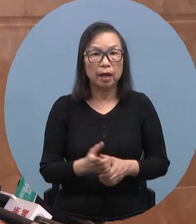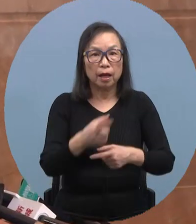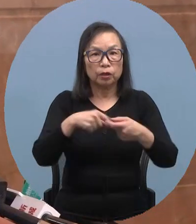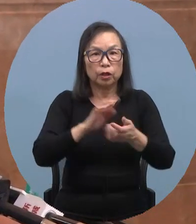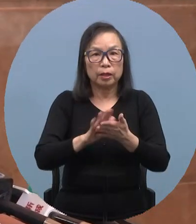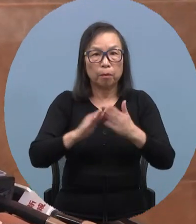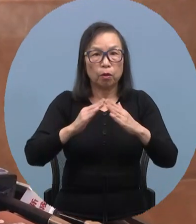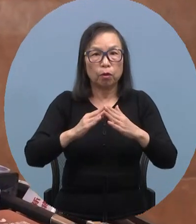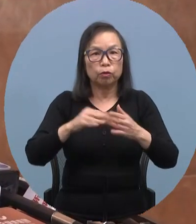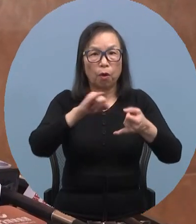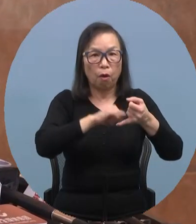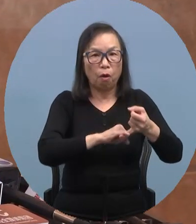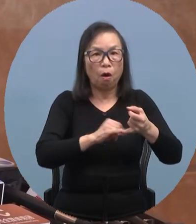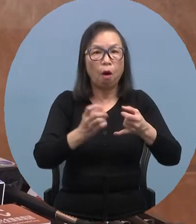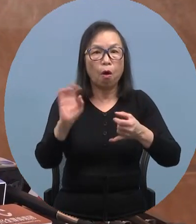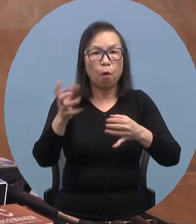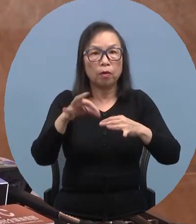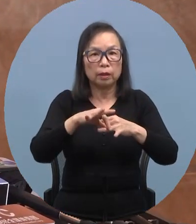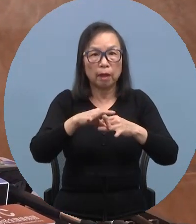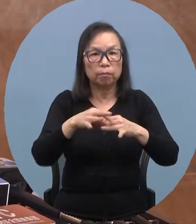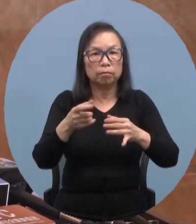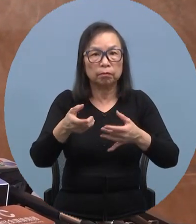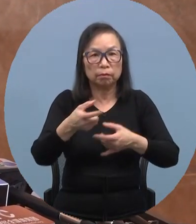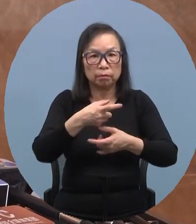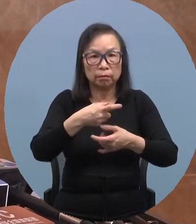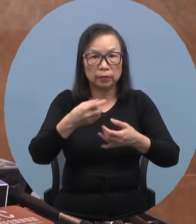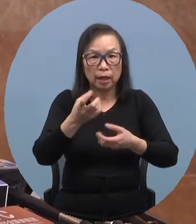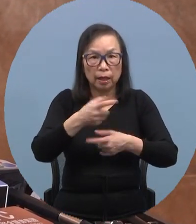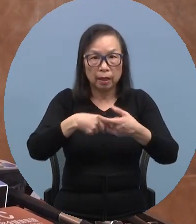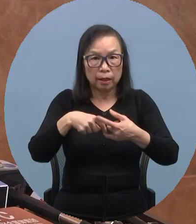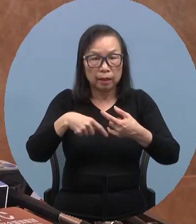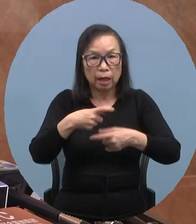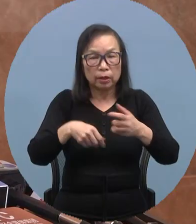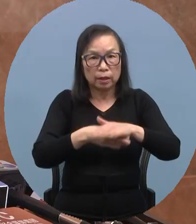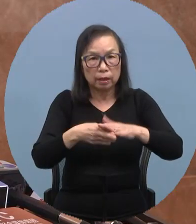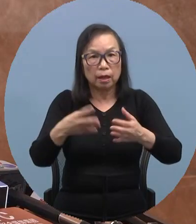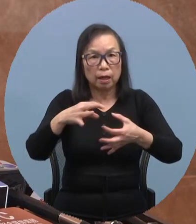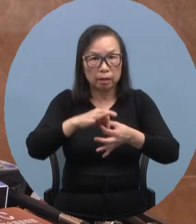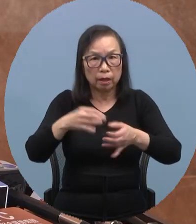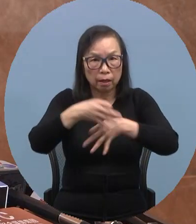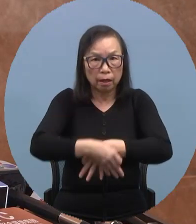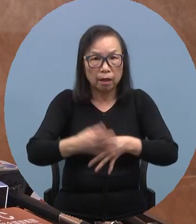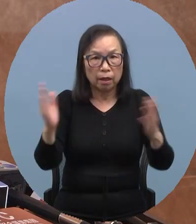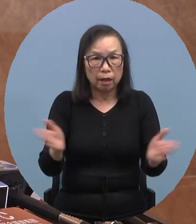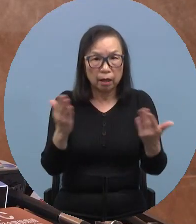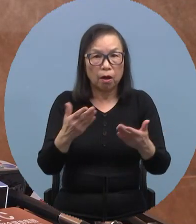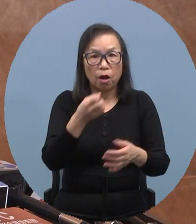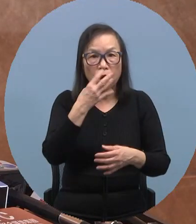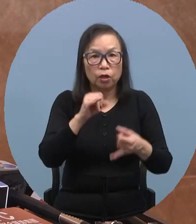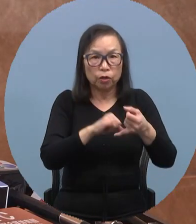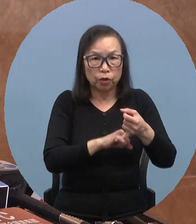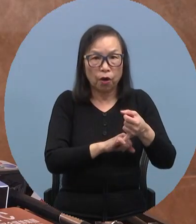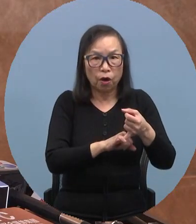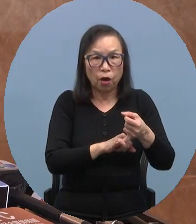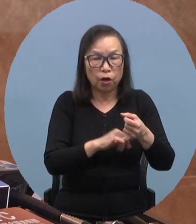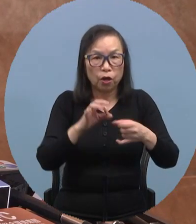財富局同埋上金所簽訂一個合作協議啦。咁我哋都係希望強強聯手咧，一齊去促進翻我哋香港同埋上